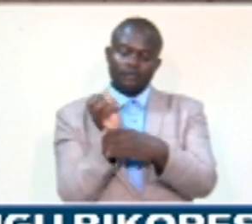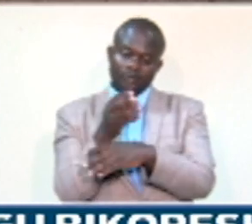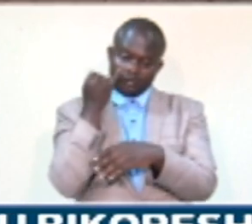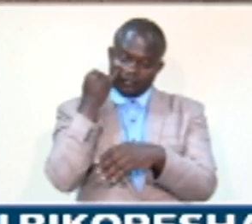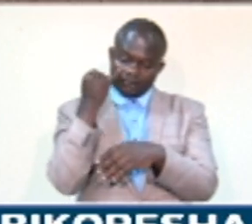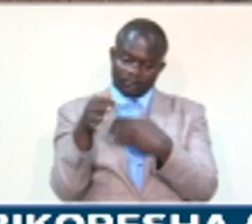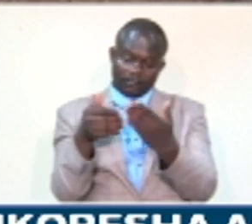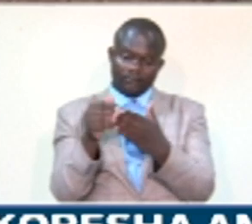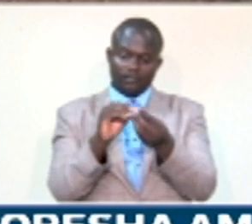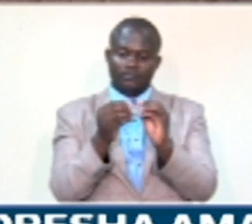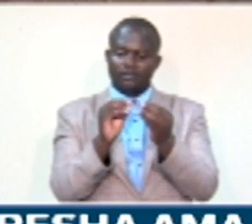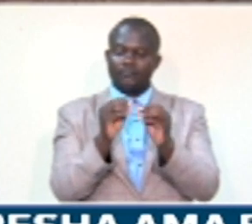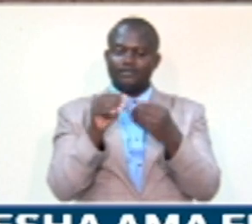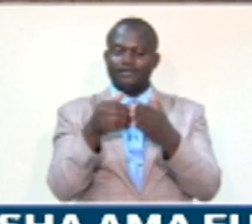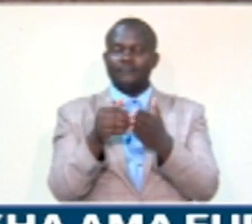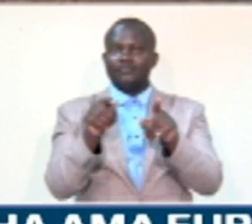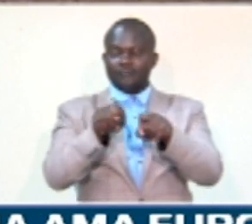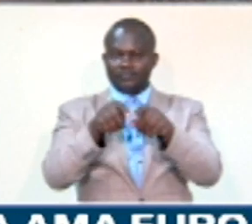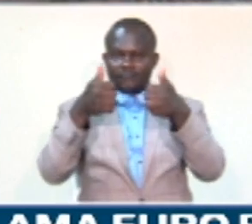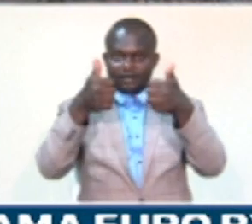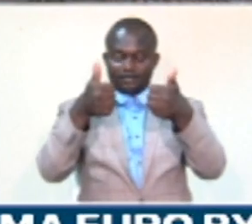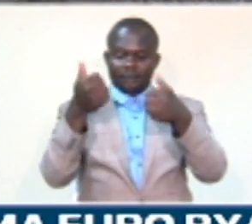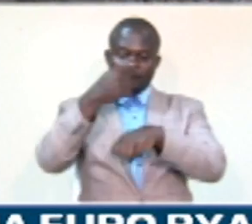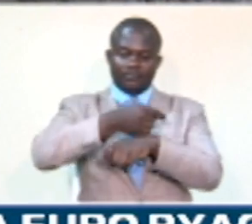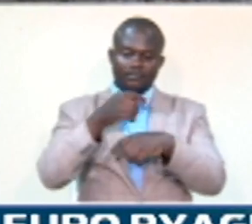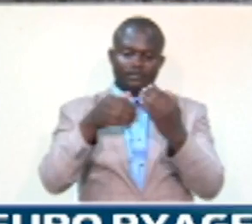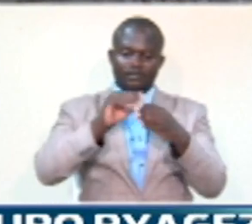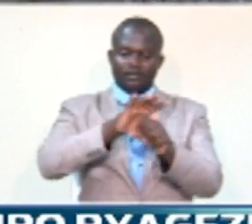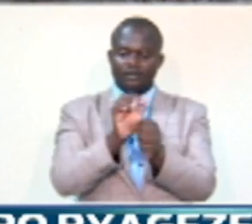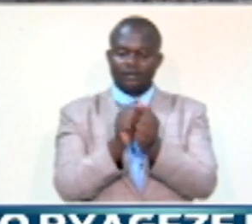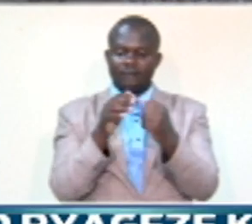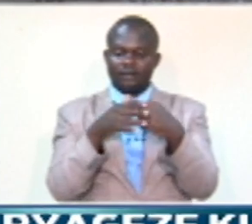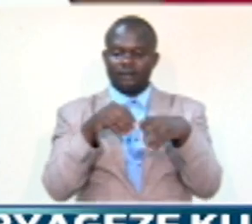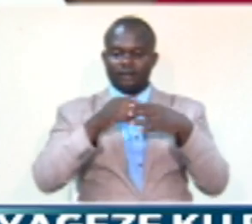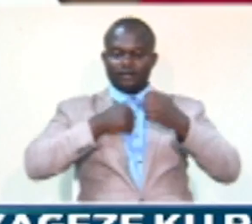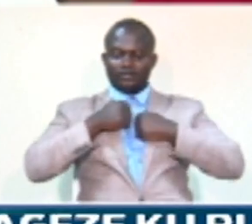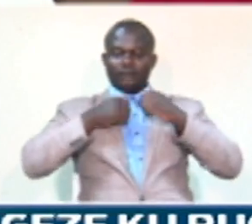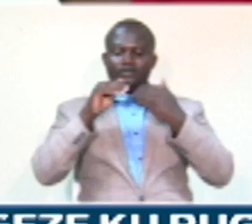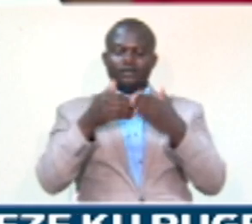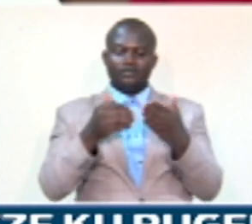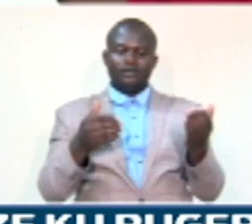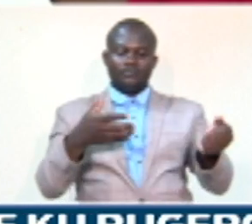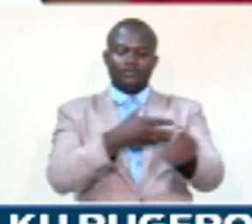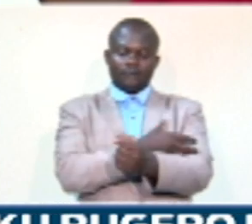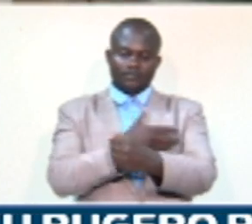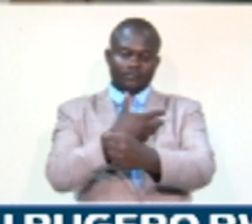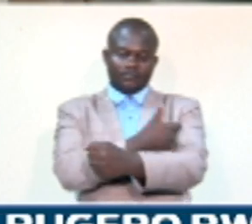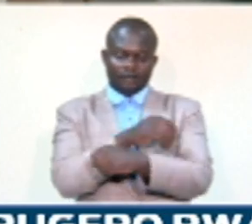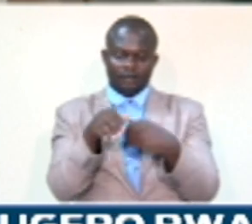nubwo imibare isa neza uyu munsi ya COVID-19 mu Rwanda, ni ingufu z'urukingo, ni